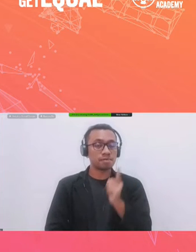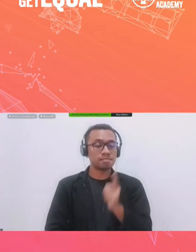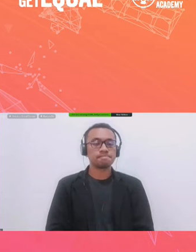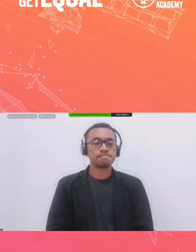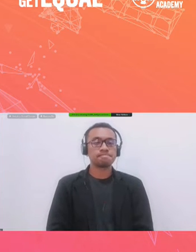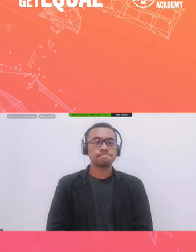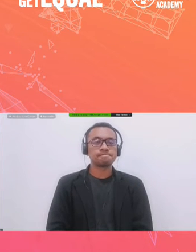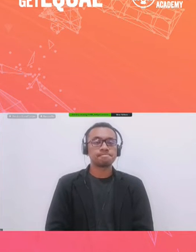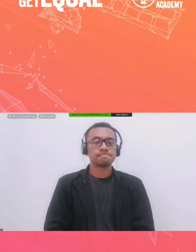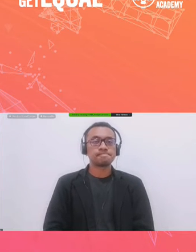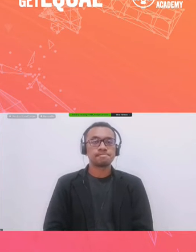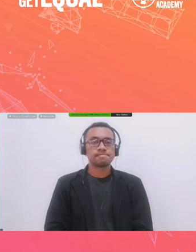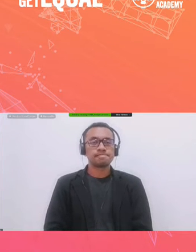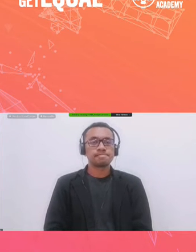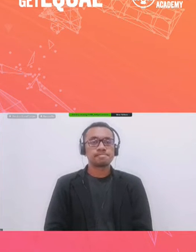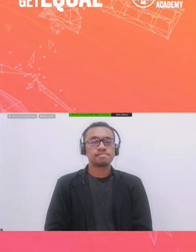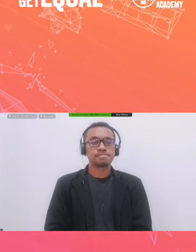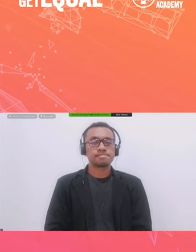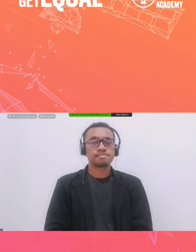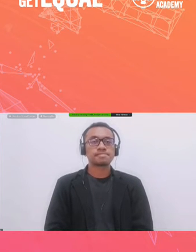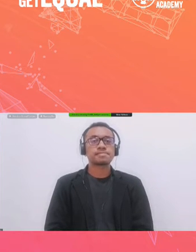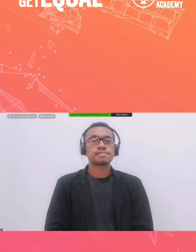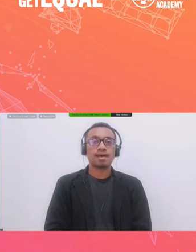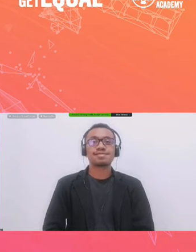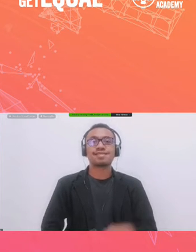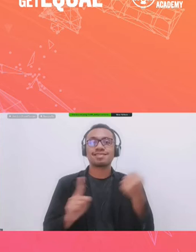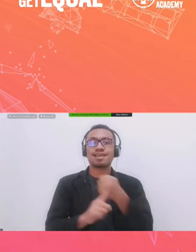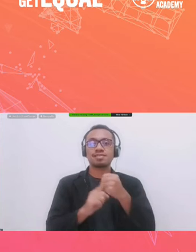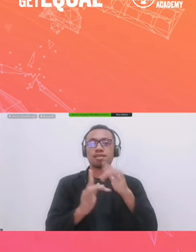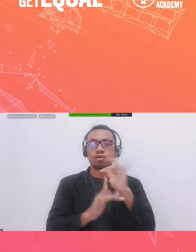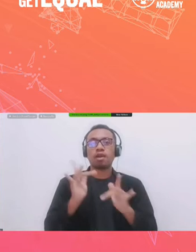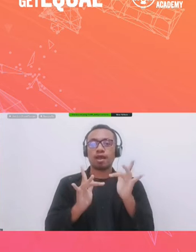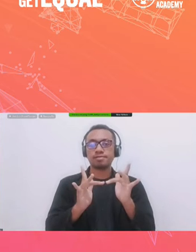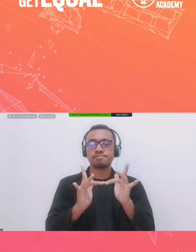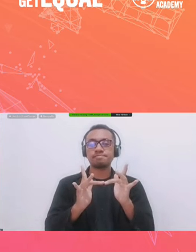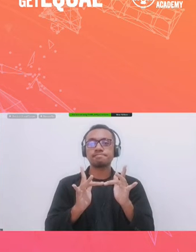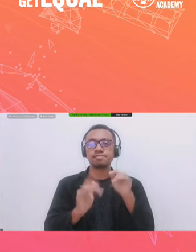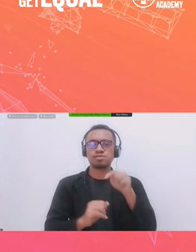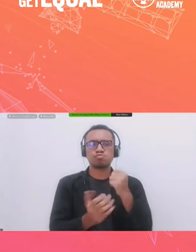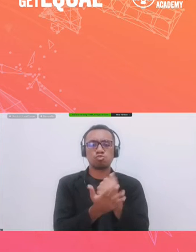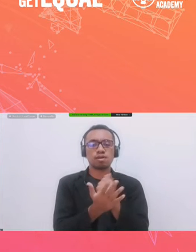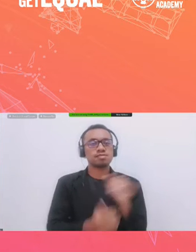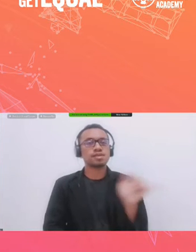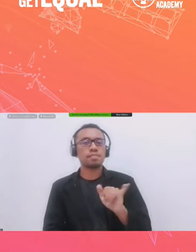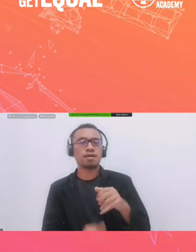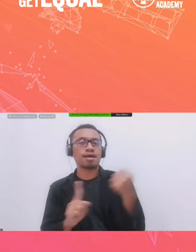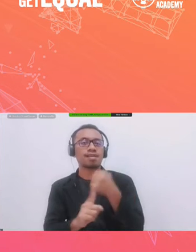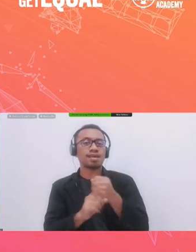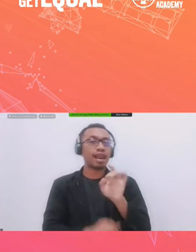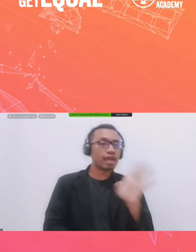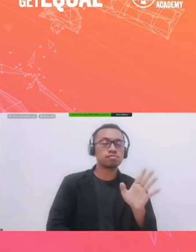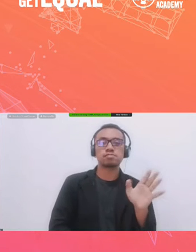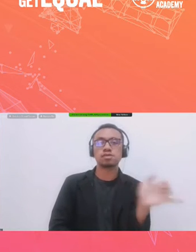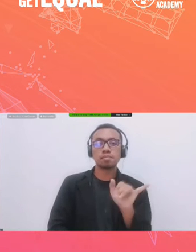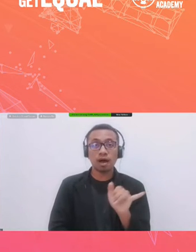serius karena kekerasan online sama dengan kekerasan lainnya ya, ini sama seriusnya karena dampaknya